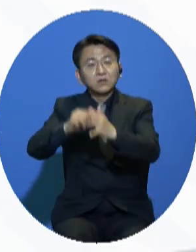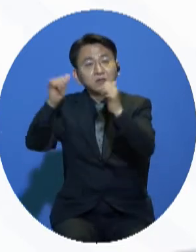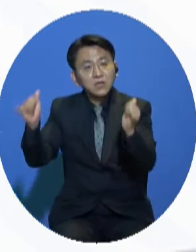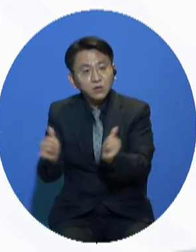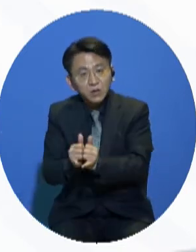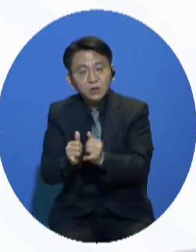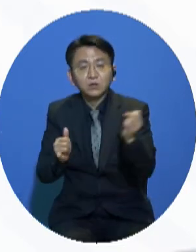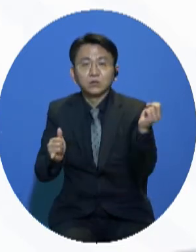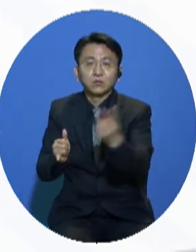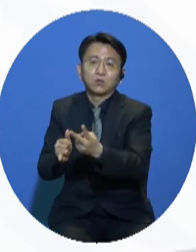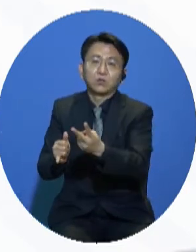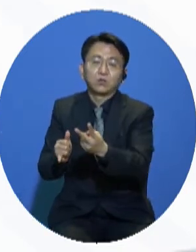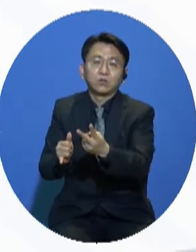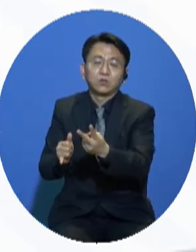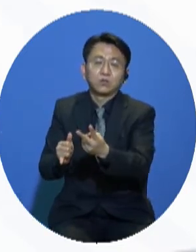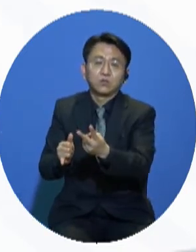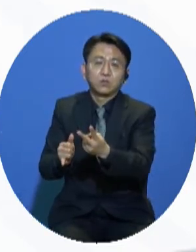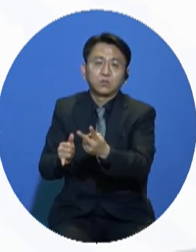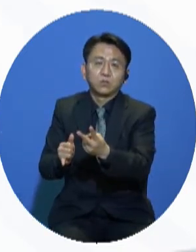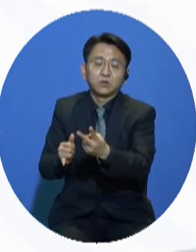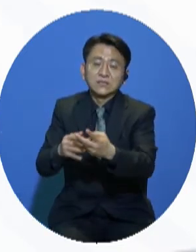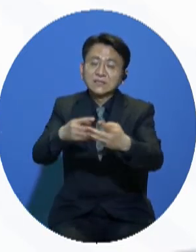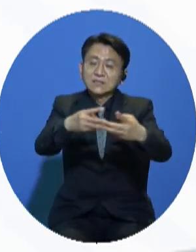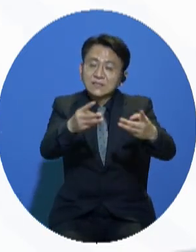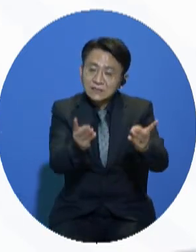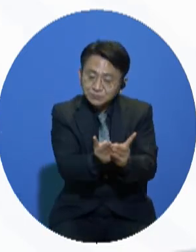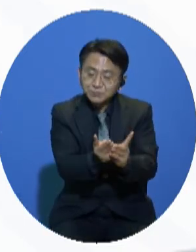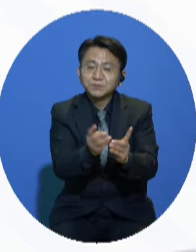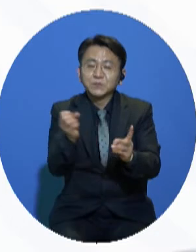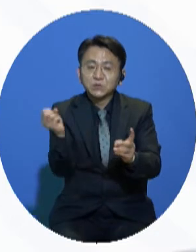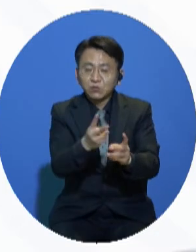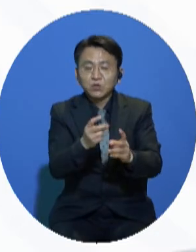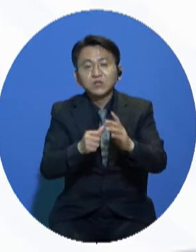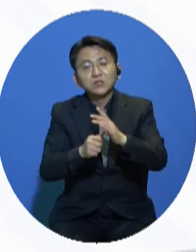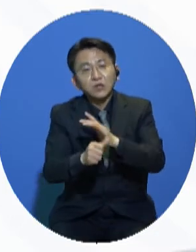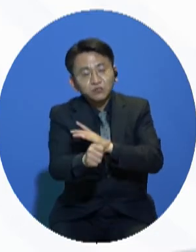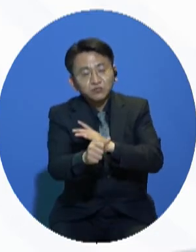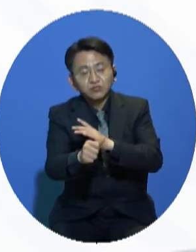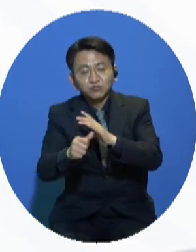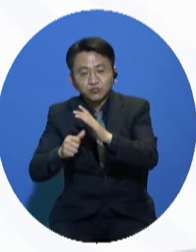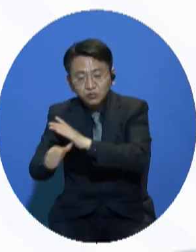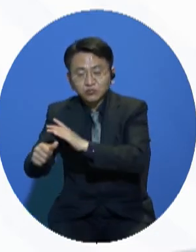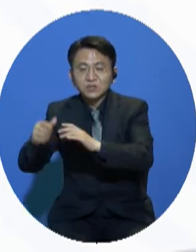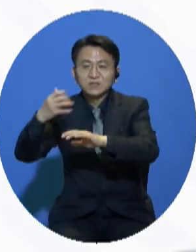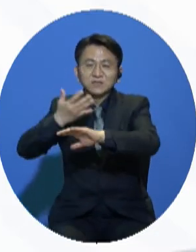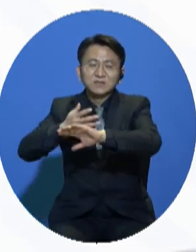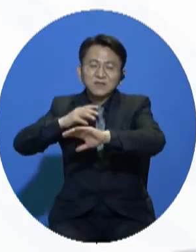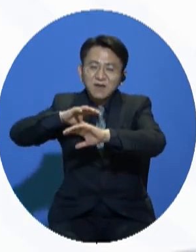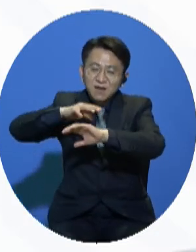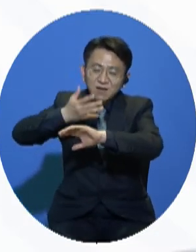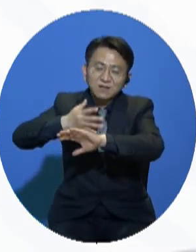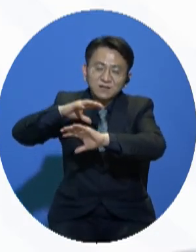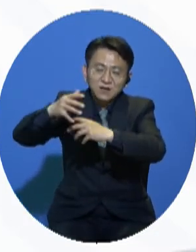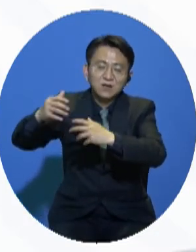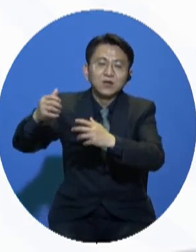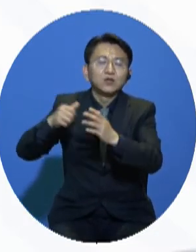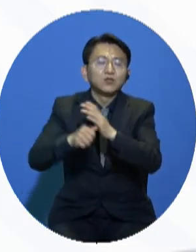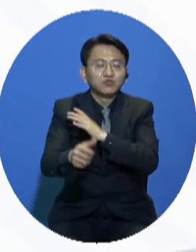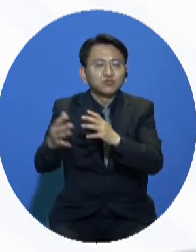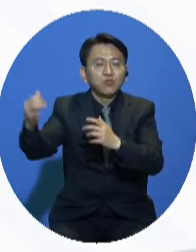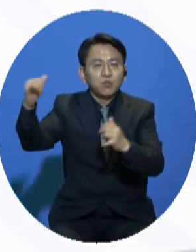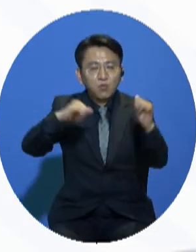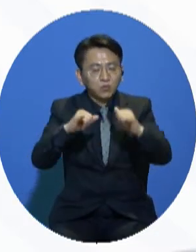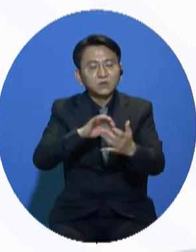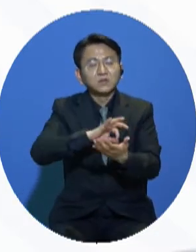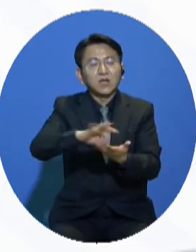사회와 그리고 또 많은 팀들과 또 선수들, 전 세계 많은 선수들이 여전히 활용하고 있는 것으로 알고